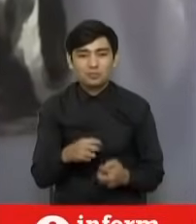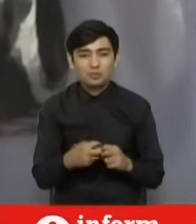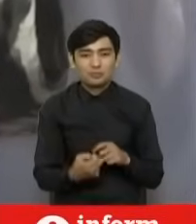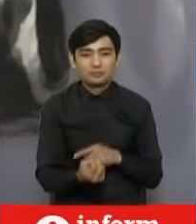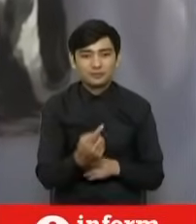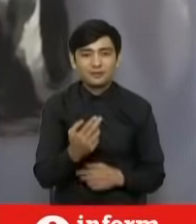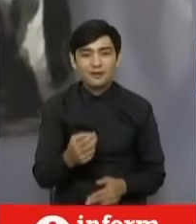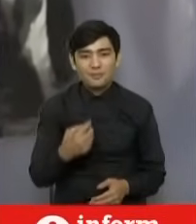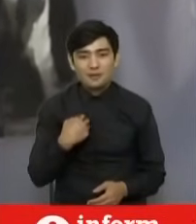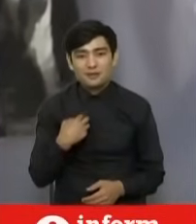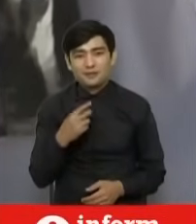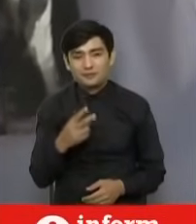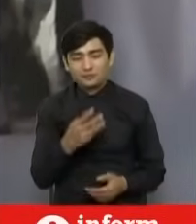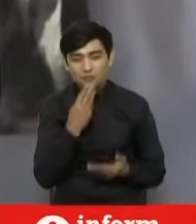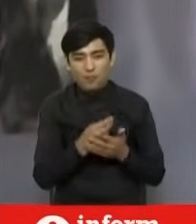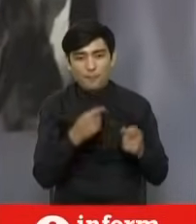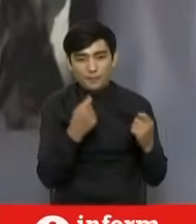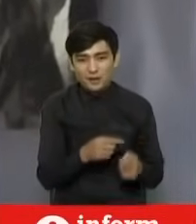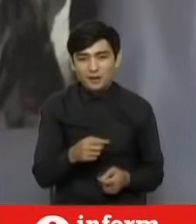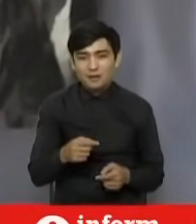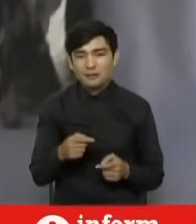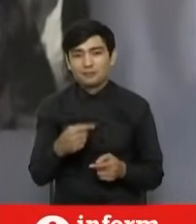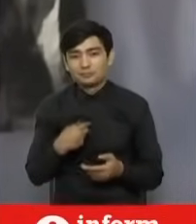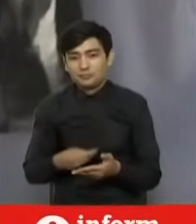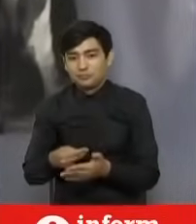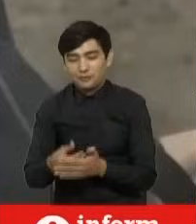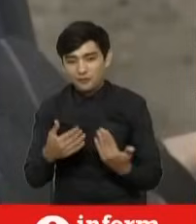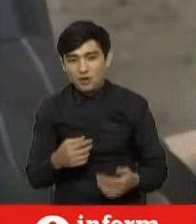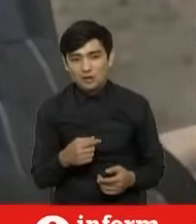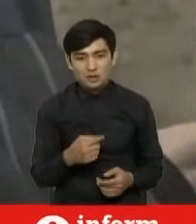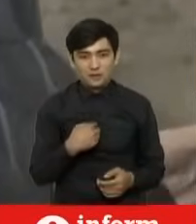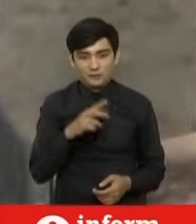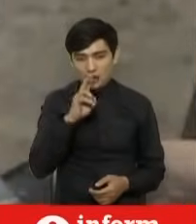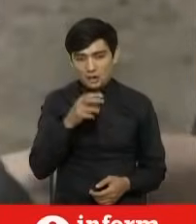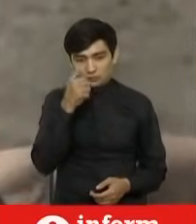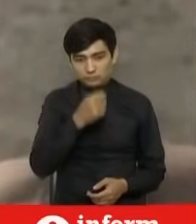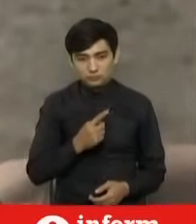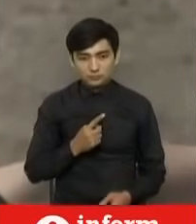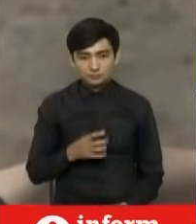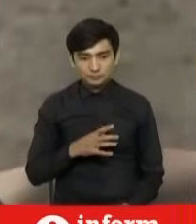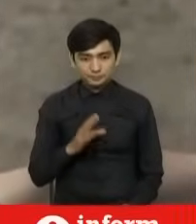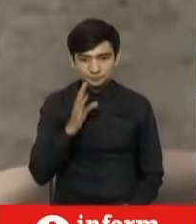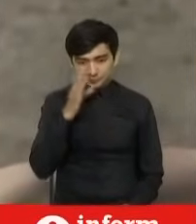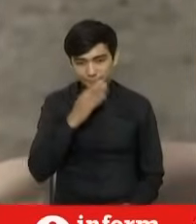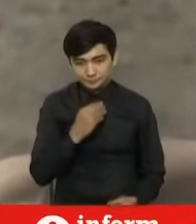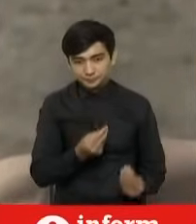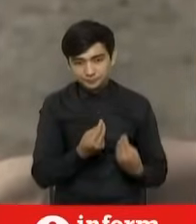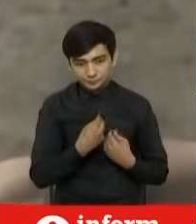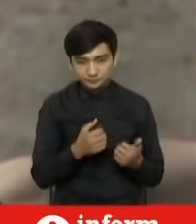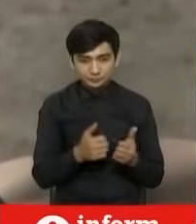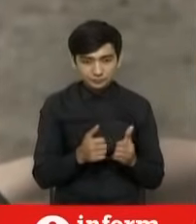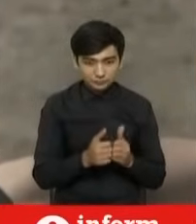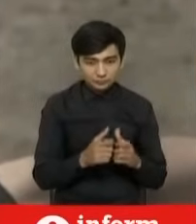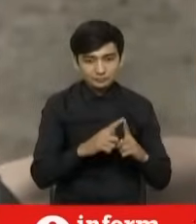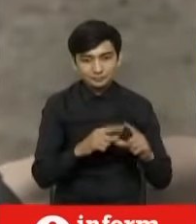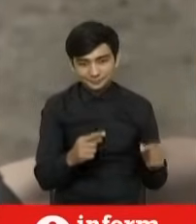данный момент я снимаю квартиру с двумя детьми. И ждем уже какой год, второй год. Родители освободили мне квартиру возле школы, так как она